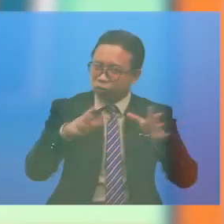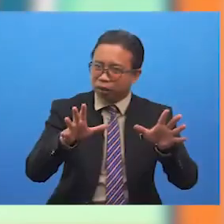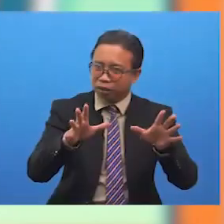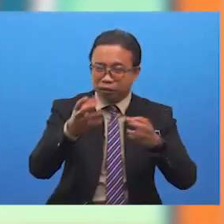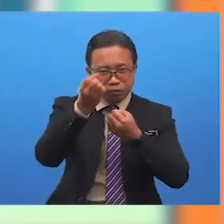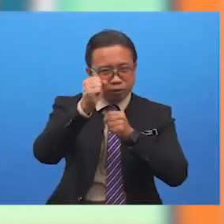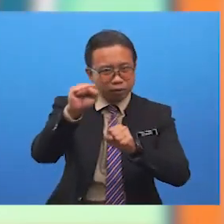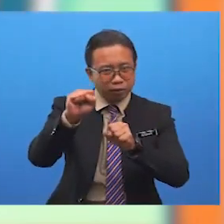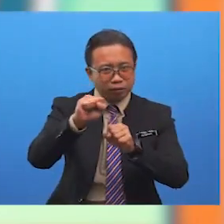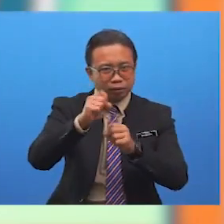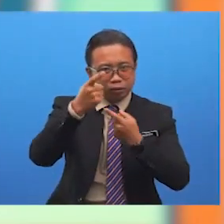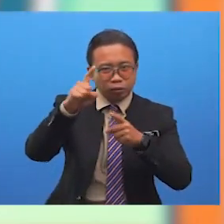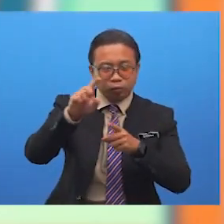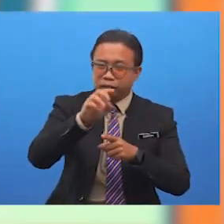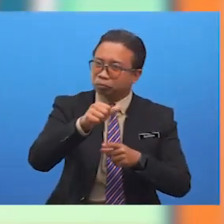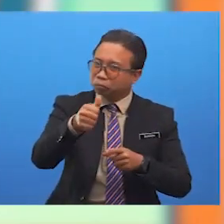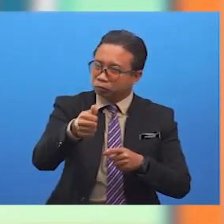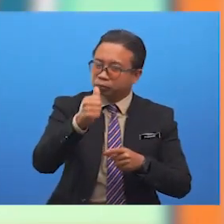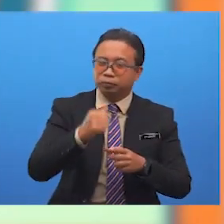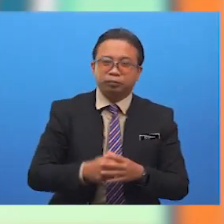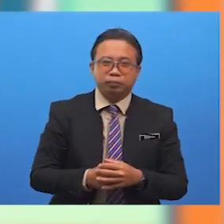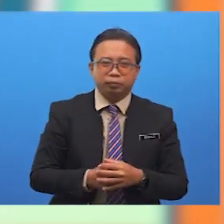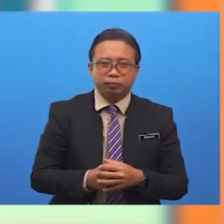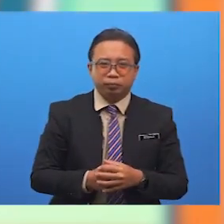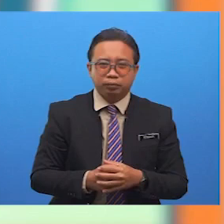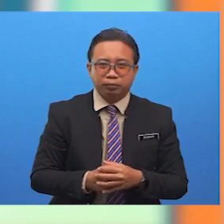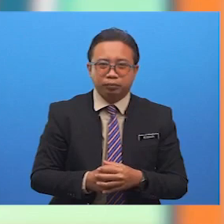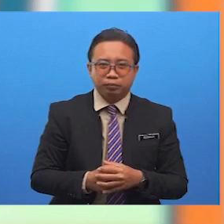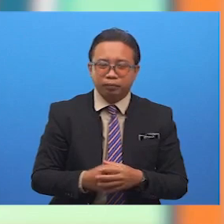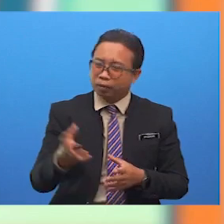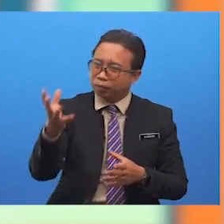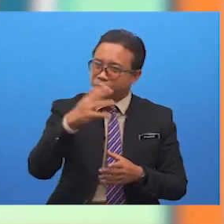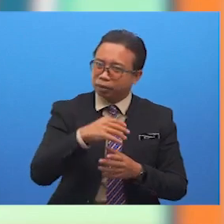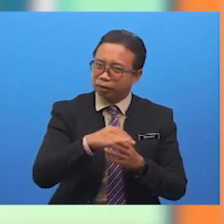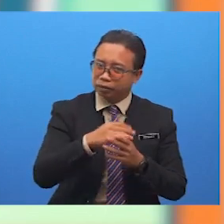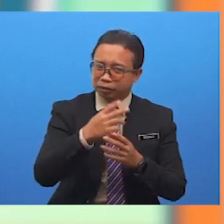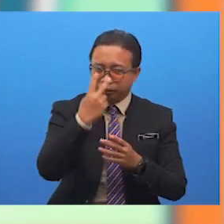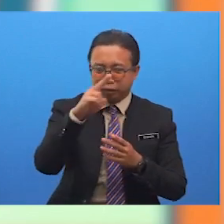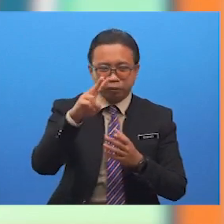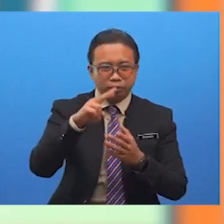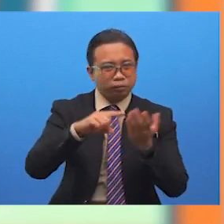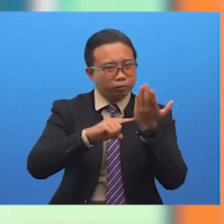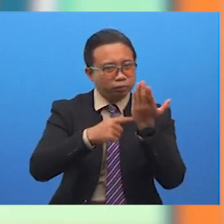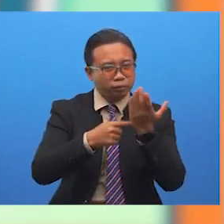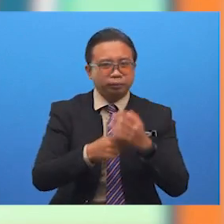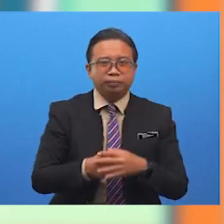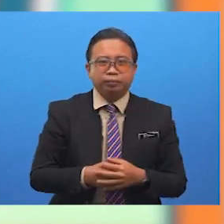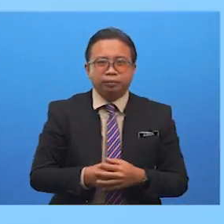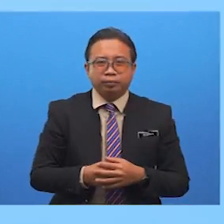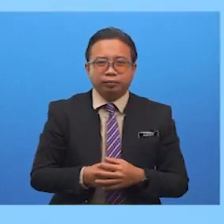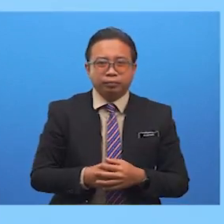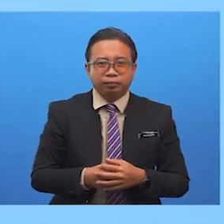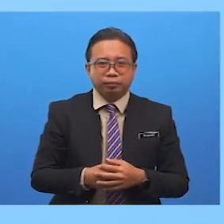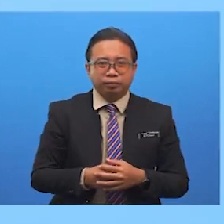Sudahkah anda bersedia dengan jawaban masing-masing Mari kita simak bersama-sama